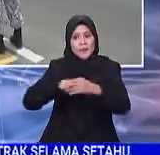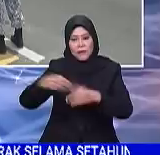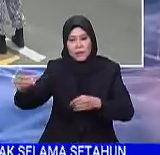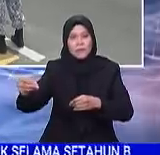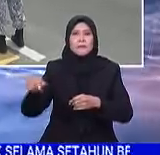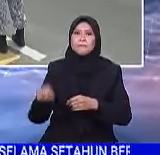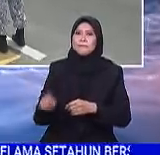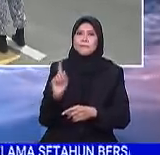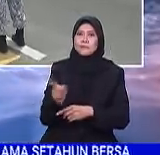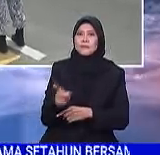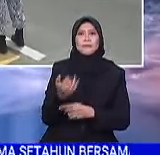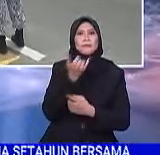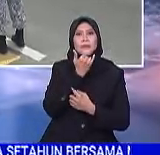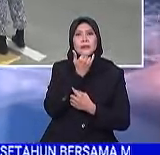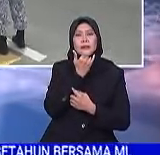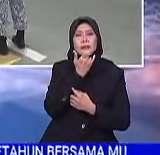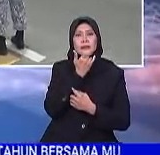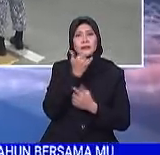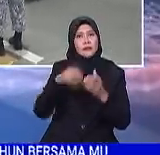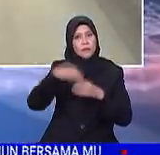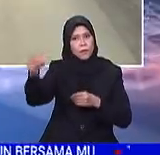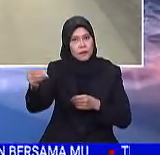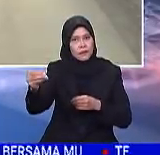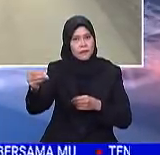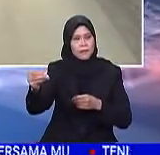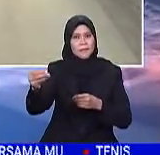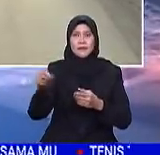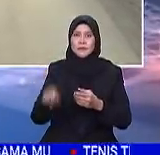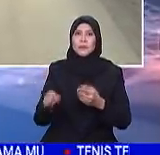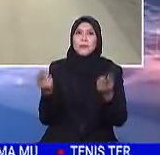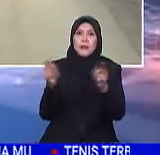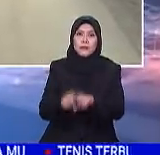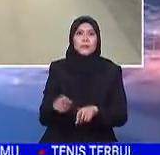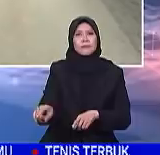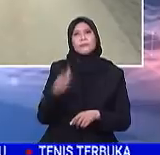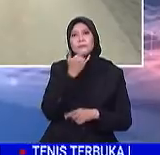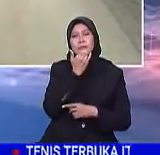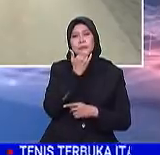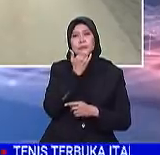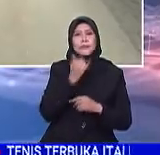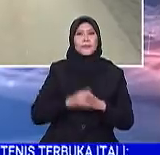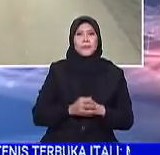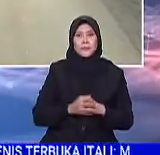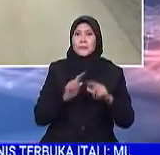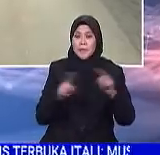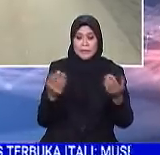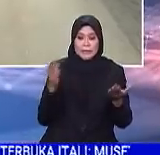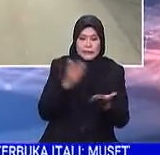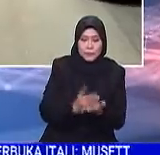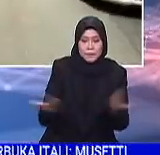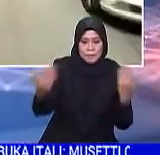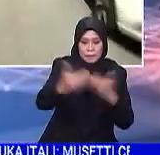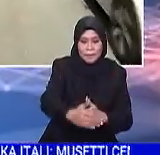dah melakukan kesalahan dan keluar. Maka itu kesalahan telah berlaku. Tapi tidak, kita letak Sekatan Jalan Raya